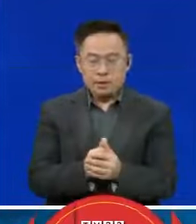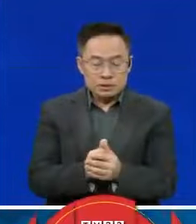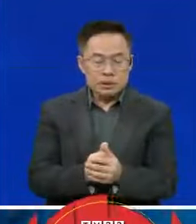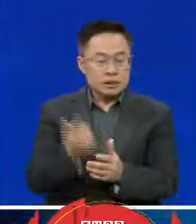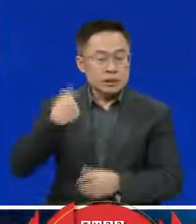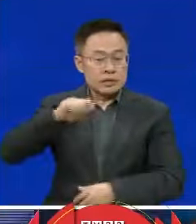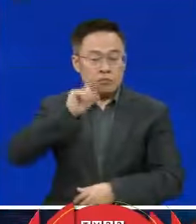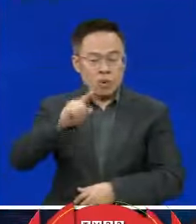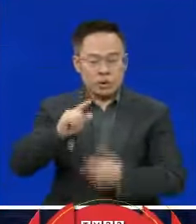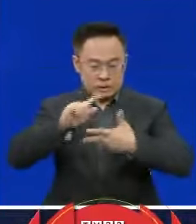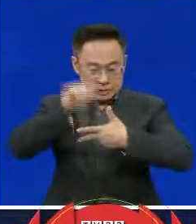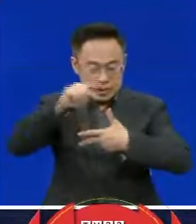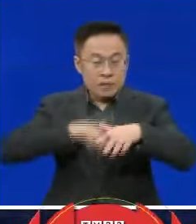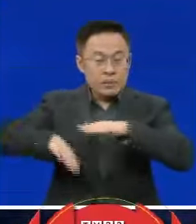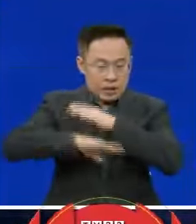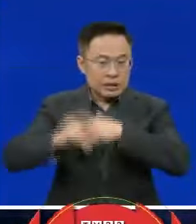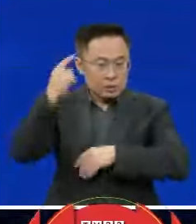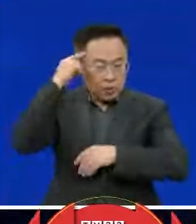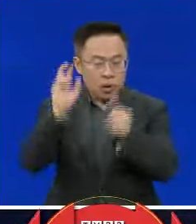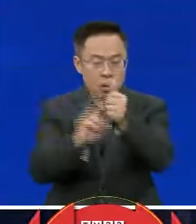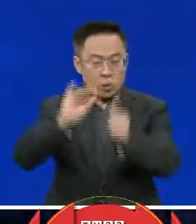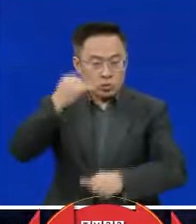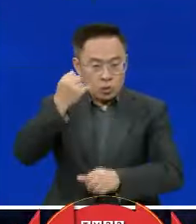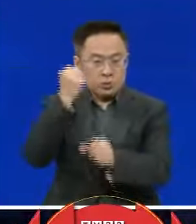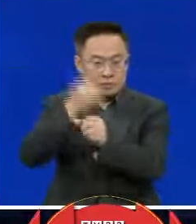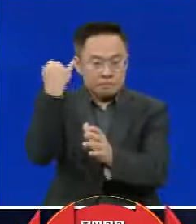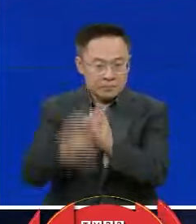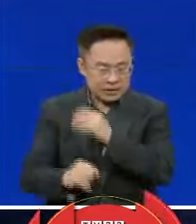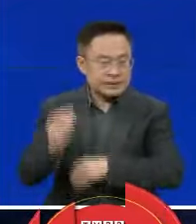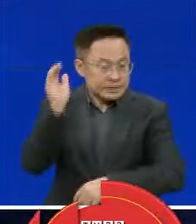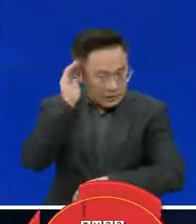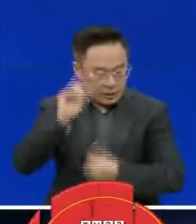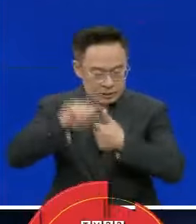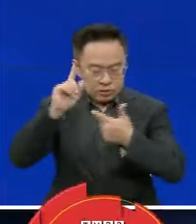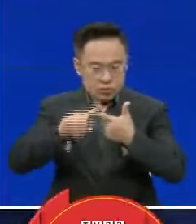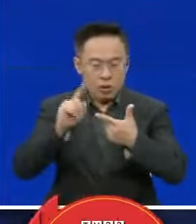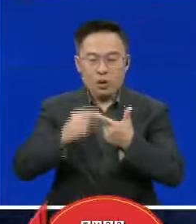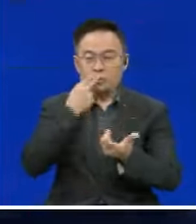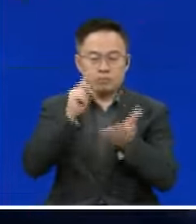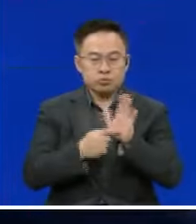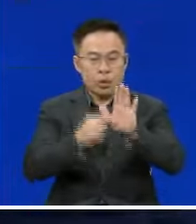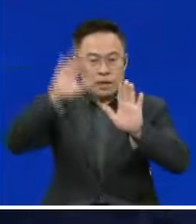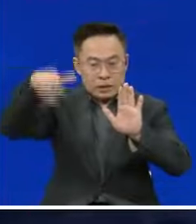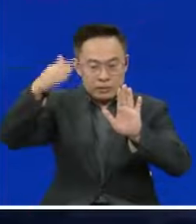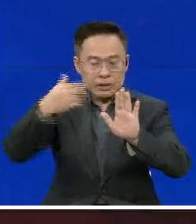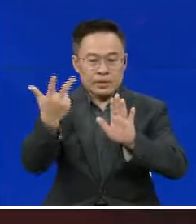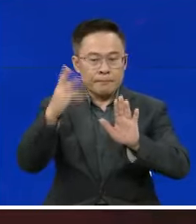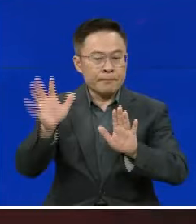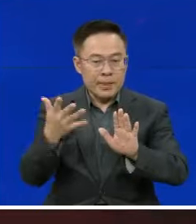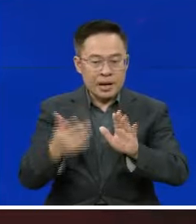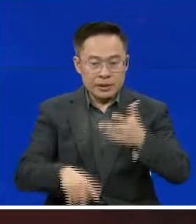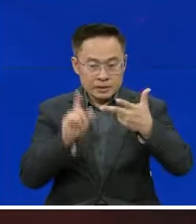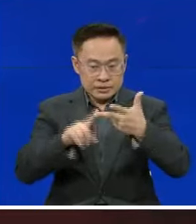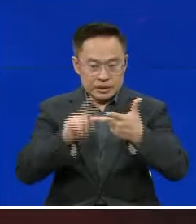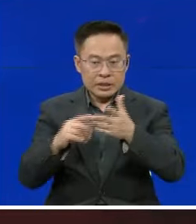ฐานเชื่อได้ว่าเป็นความผิด2คือผู้ต้องหามีพฤติการหลีกเลี่ยงหมายเรียกของพนักงานสอบสวนที่ออกไป3รอบอ่ะนะ3คือบอกคดีนี้เป็น